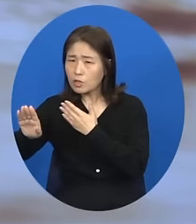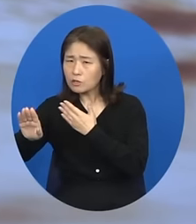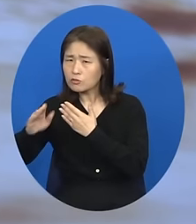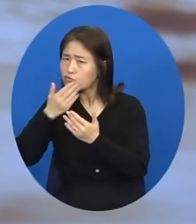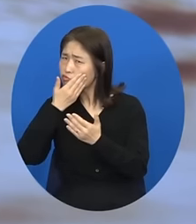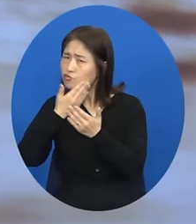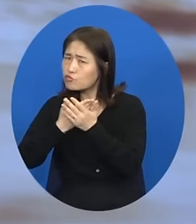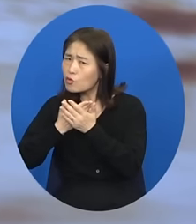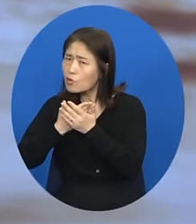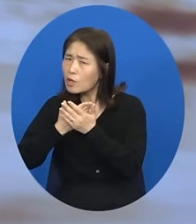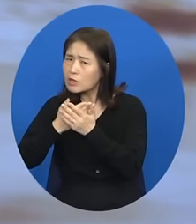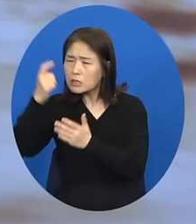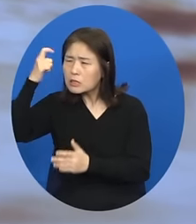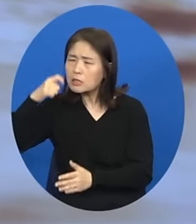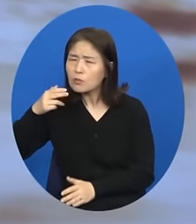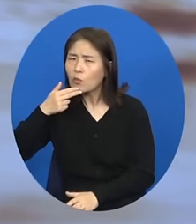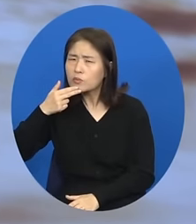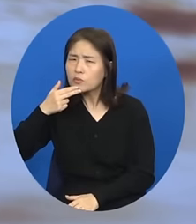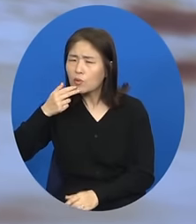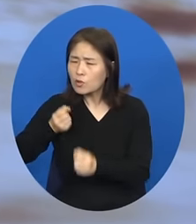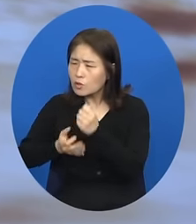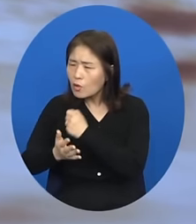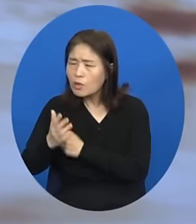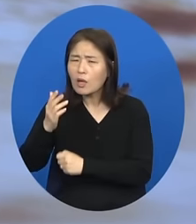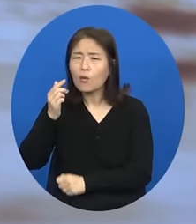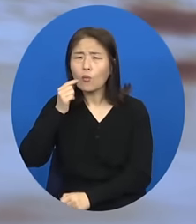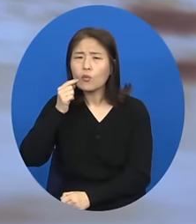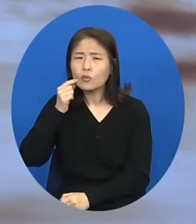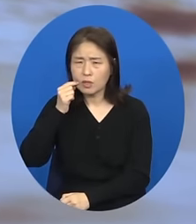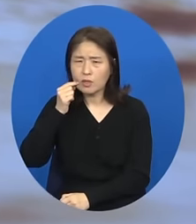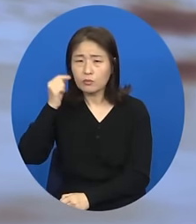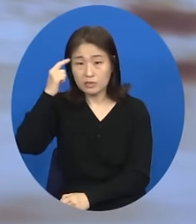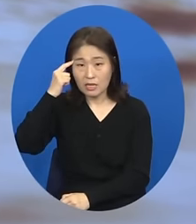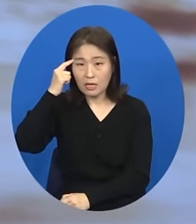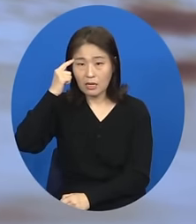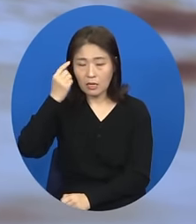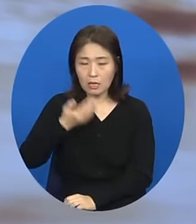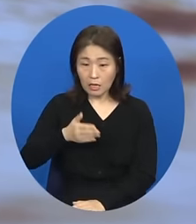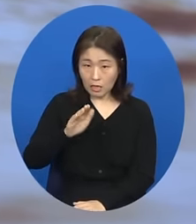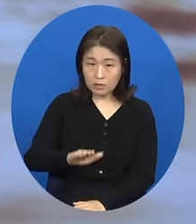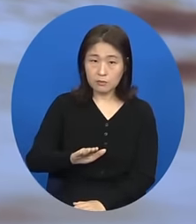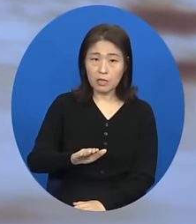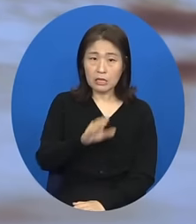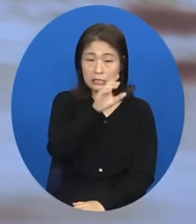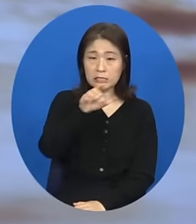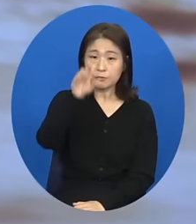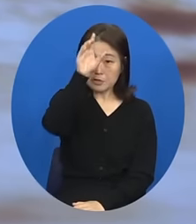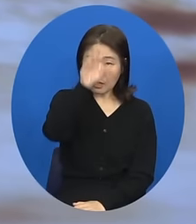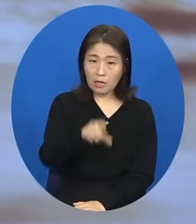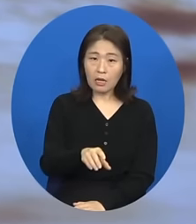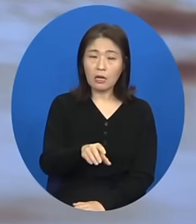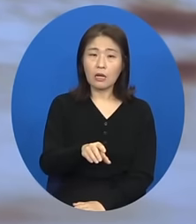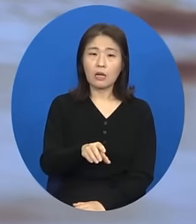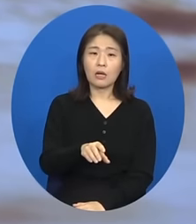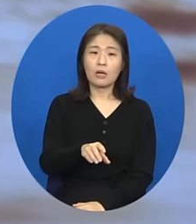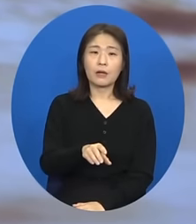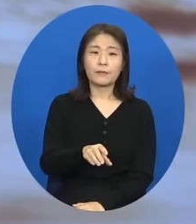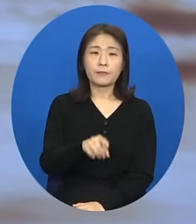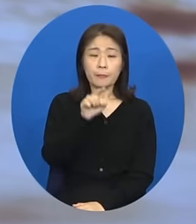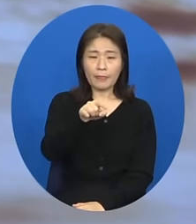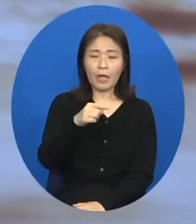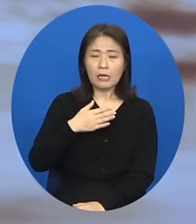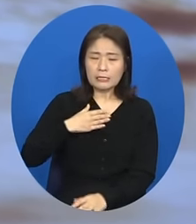한다. 하지만 십자가는 기독교적인 삶의 출발점을 확립하는 것에 그치는 것이 아니라 그